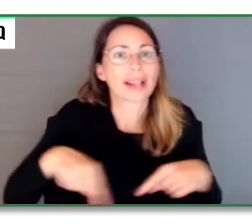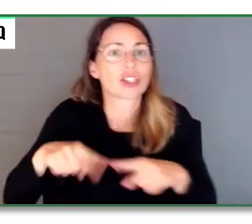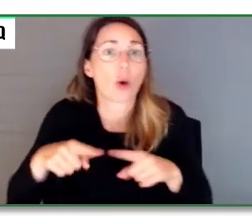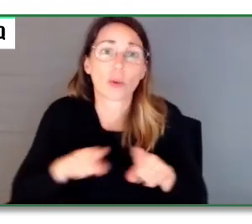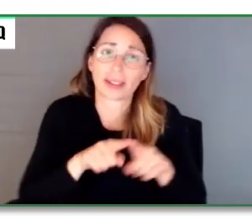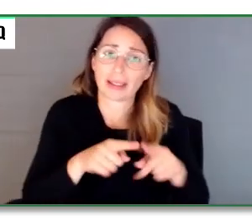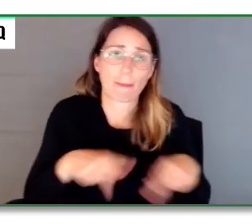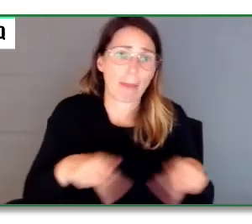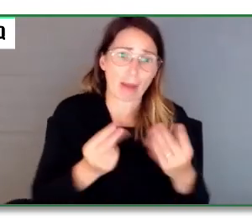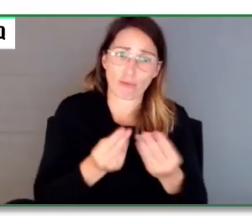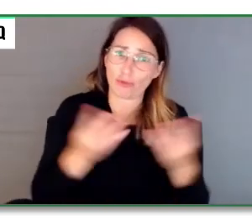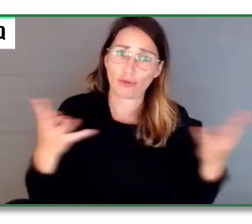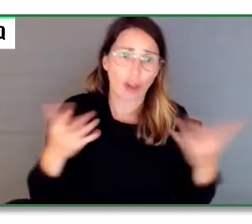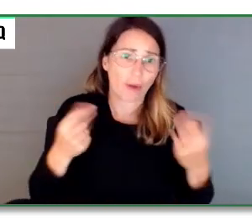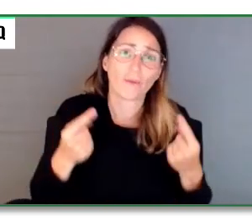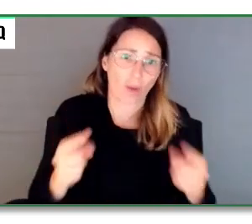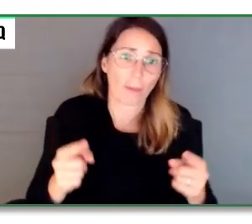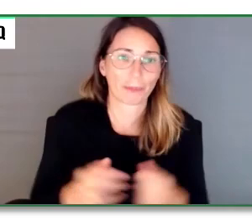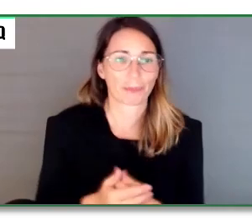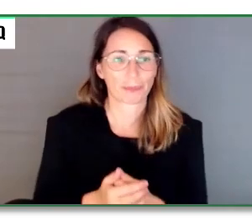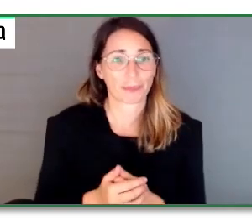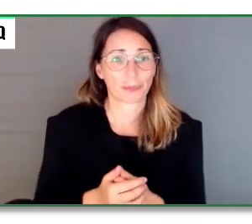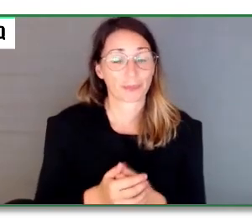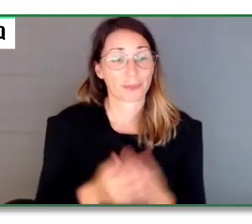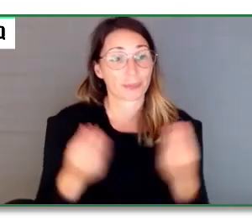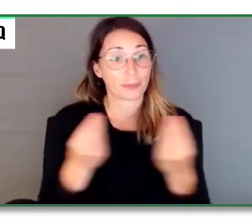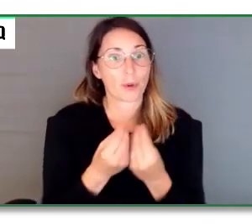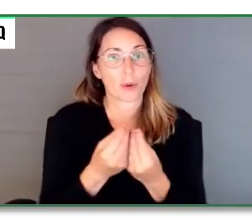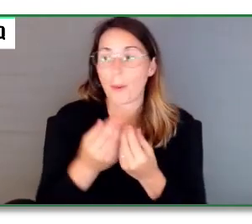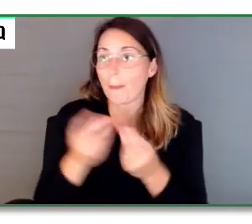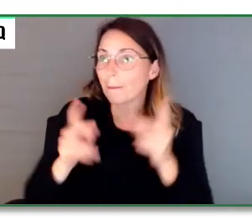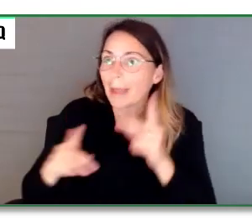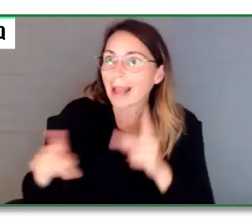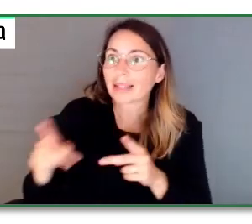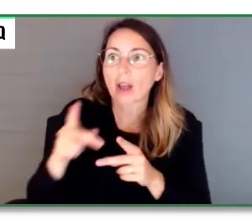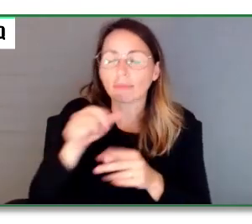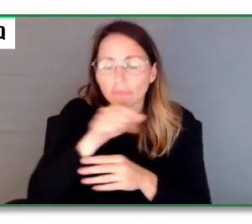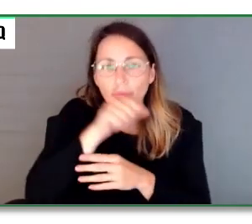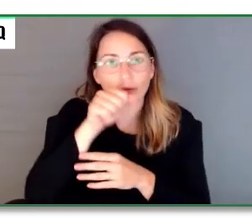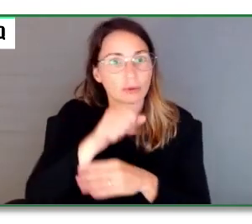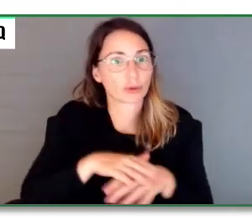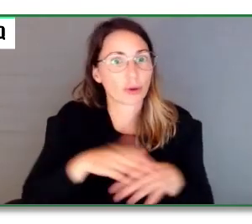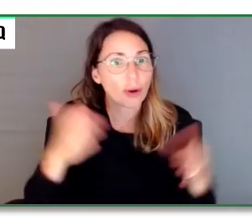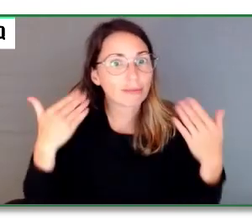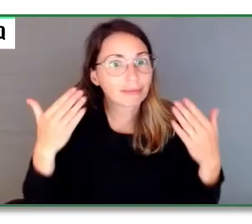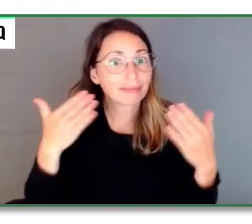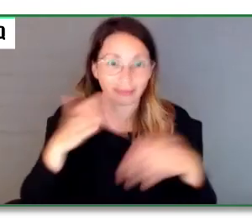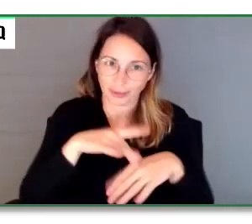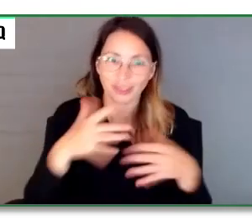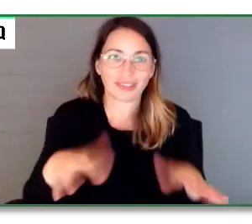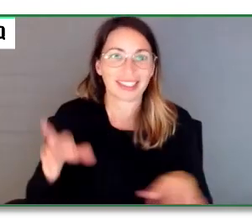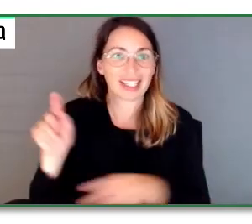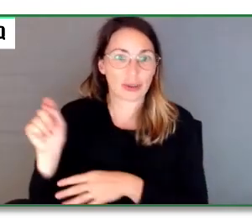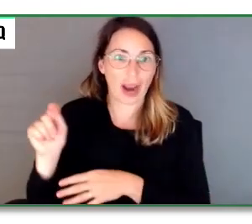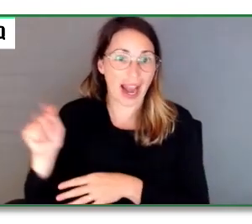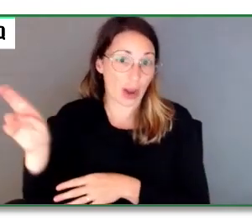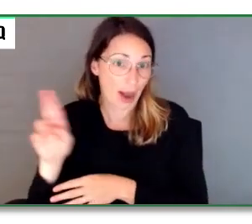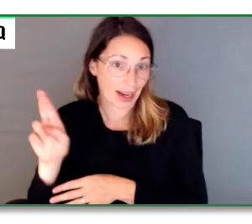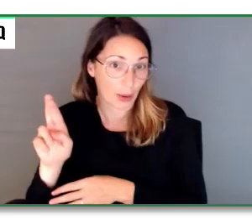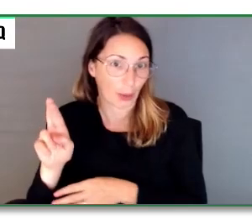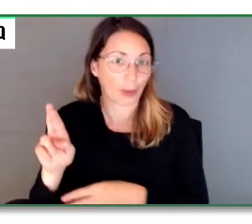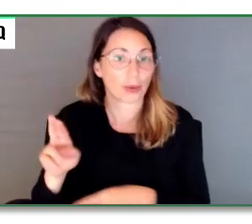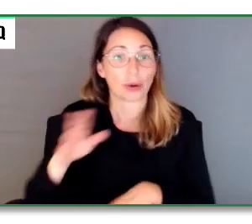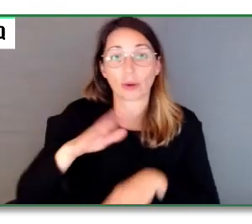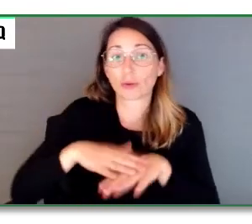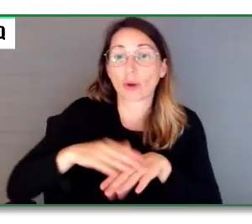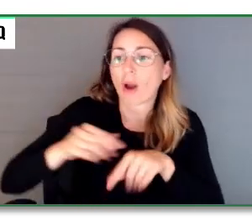Et beaucoup de passionnés de plein air ont utilisé le Trail Rider pour des destinations partout dans le monde.